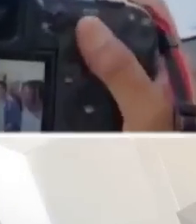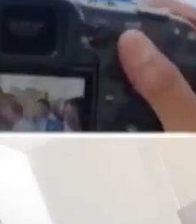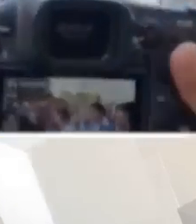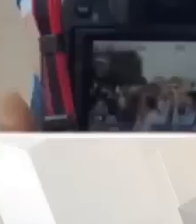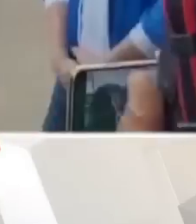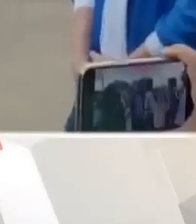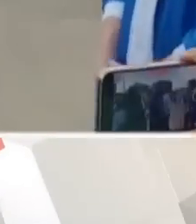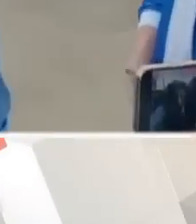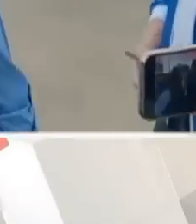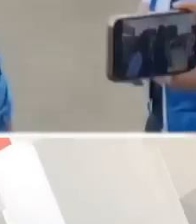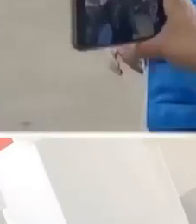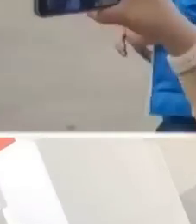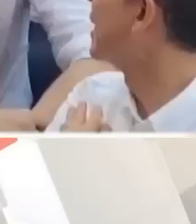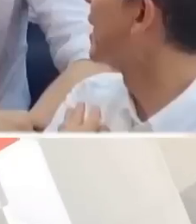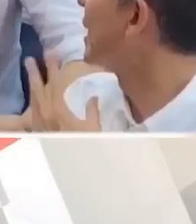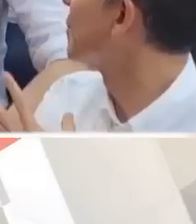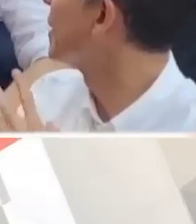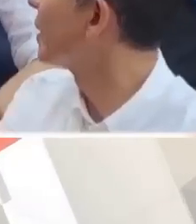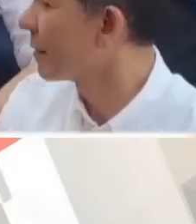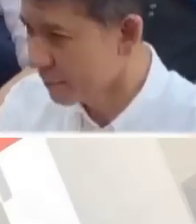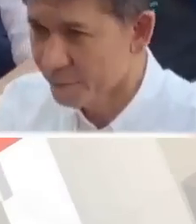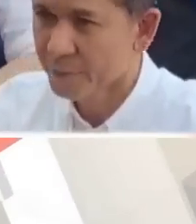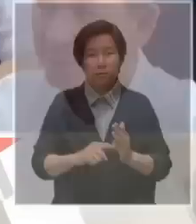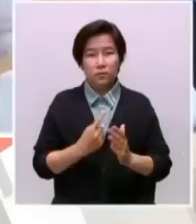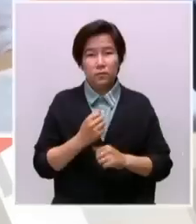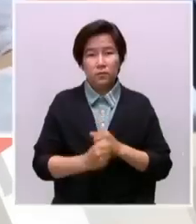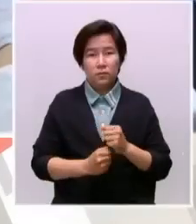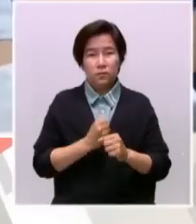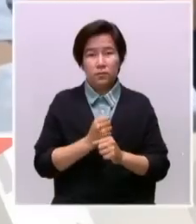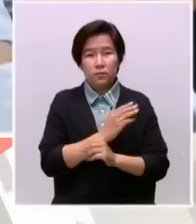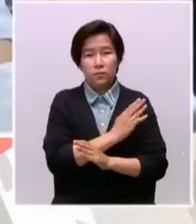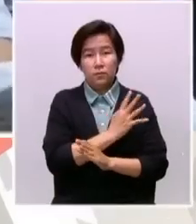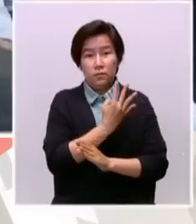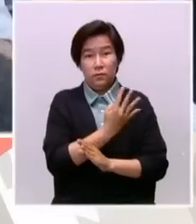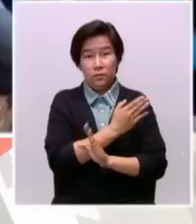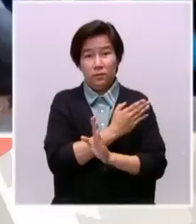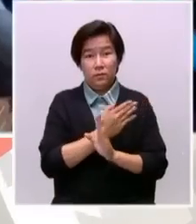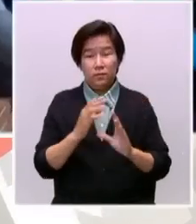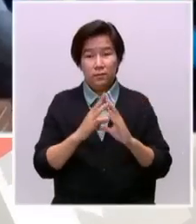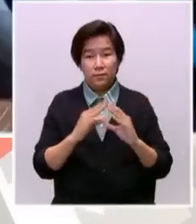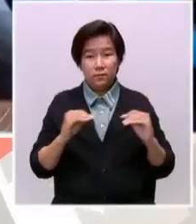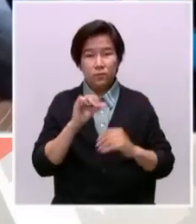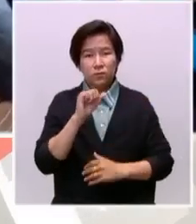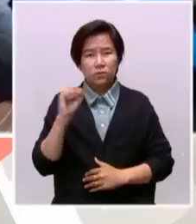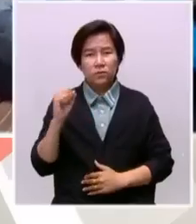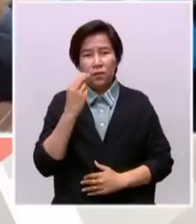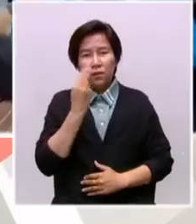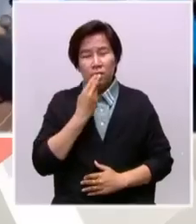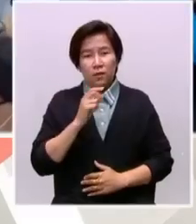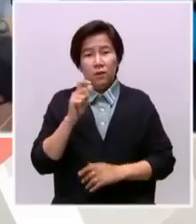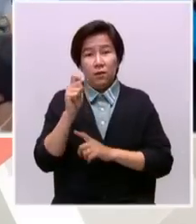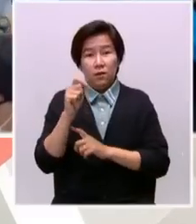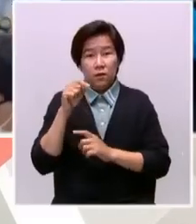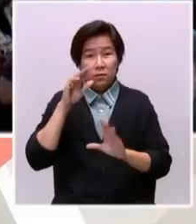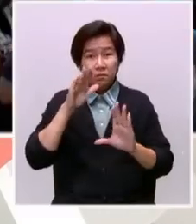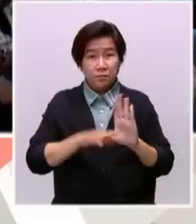หาเสียงนะคะนี่ถือว่าเป็นภาพเหตุการณ์ที่เกิดขึ้นครั้งแรกในรอบ 4ปีเลยค่ะแม้ว่าในครั้งนี้คุณอภิสิทธิ์นั้นจะไม่ได้ลงสู้ศึกเลือก